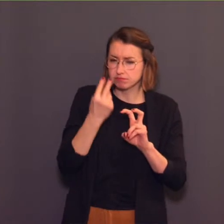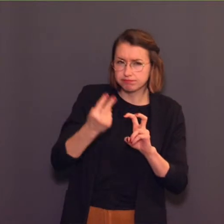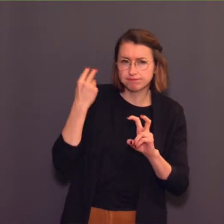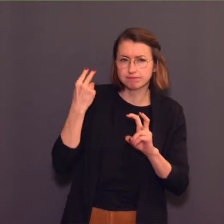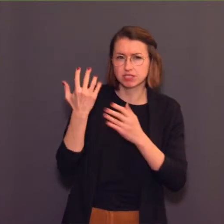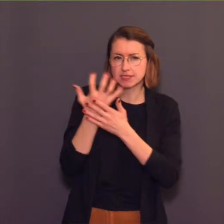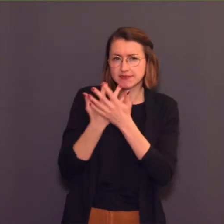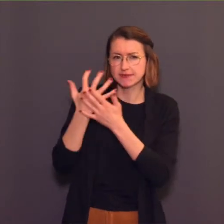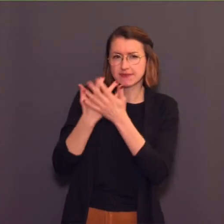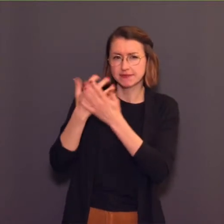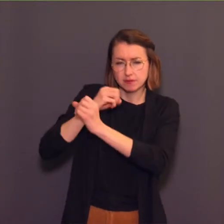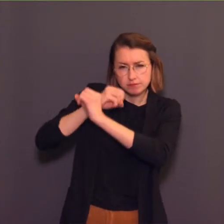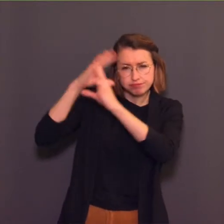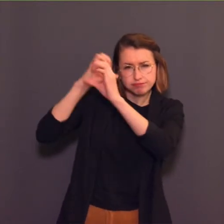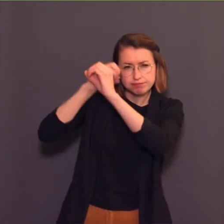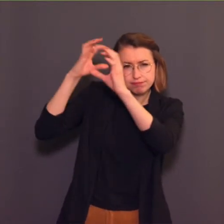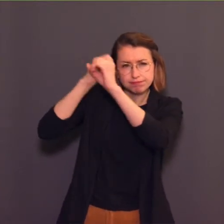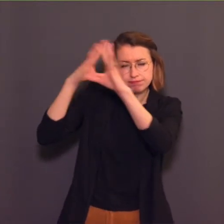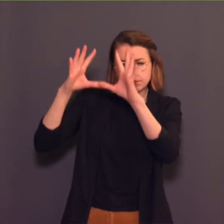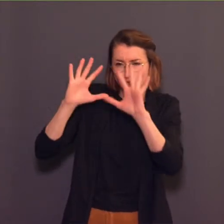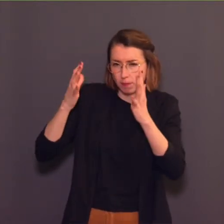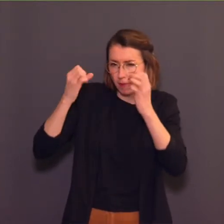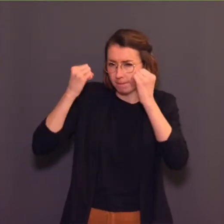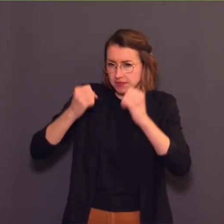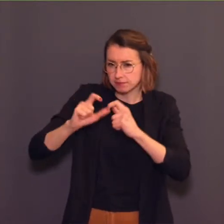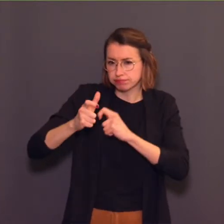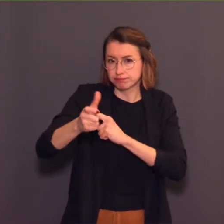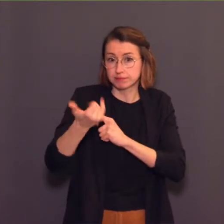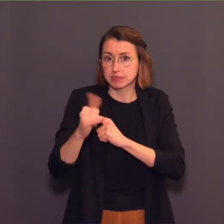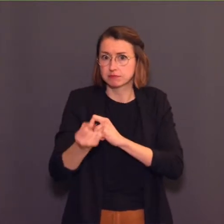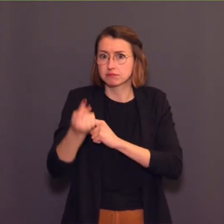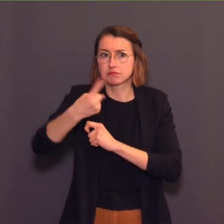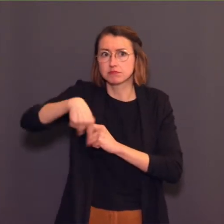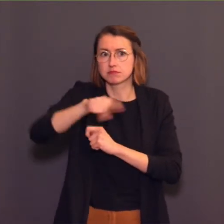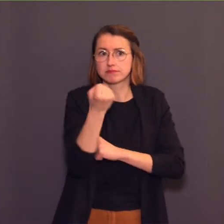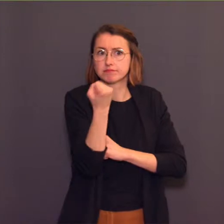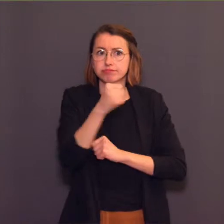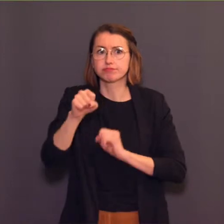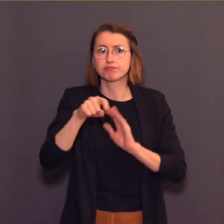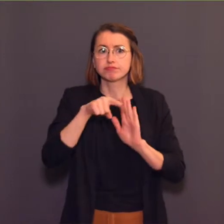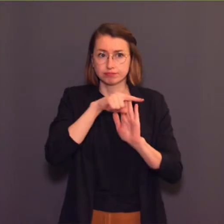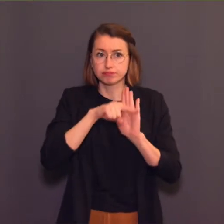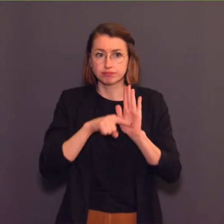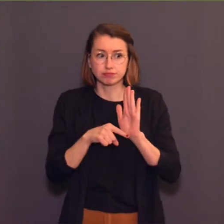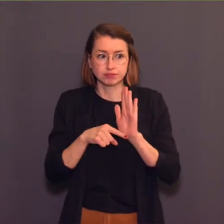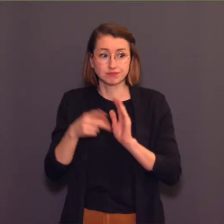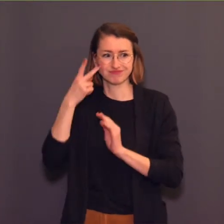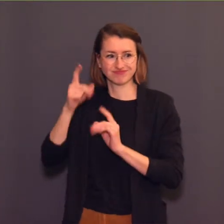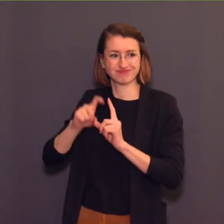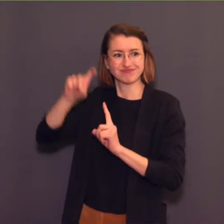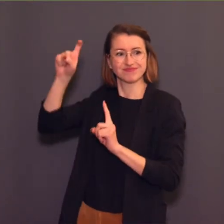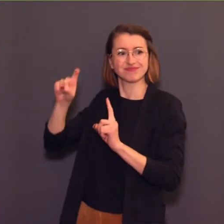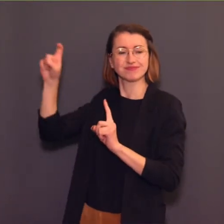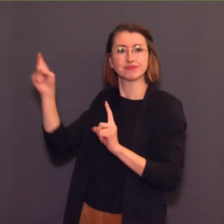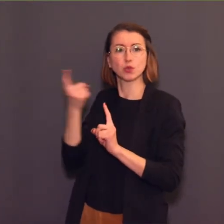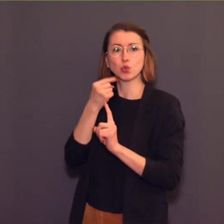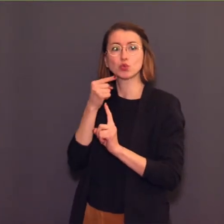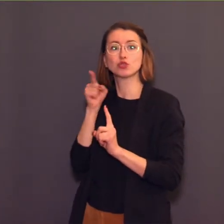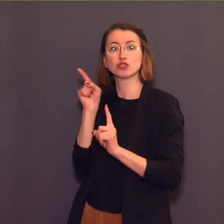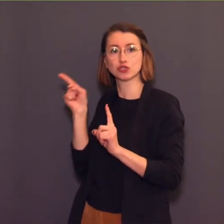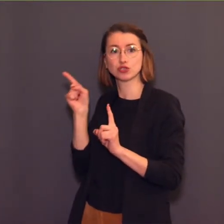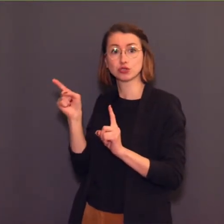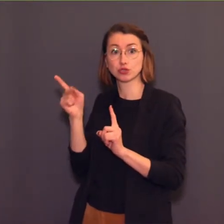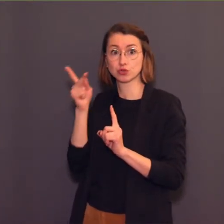vous allez adopter. Vous voyez que dans ce faisceau de courbes rouges que vous voyez ici, il y a ainsi une forte probabilité que